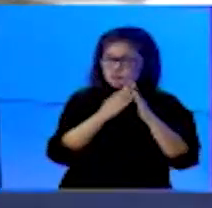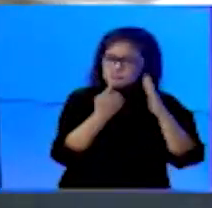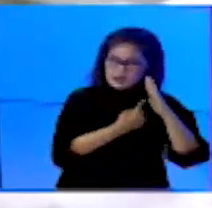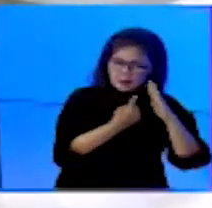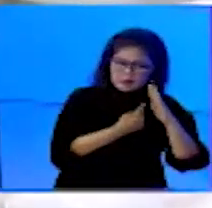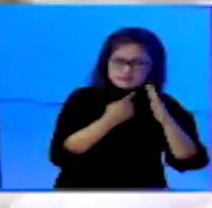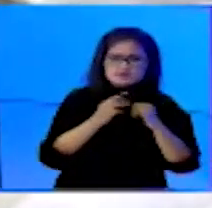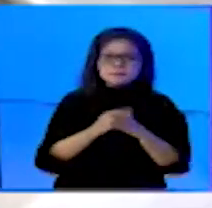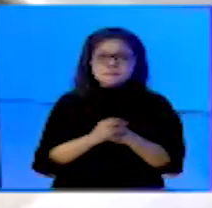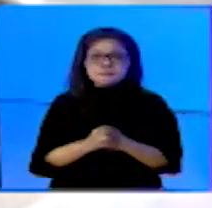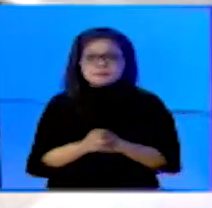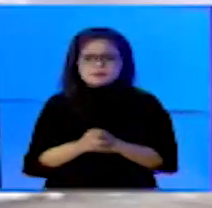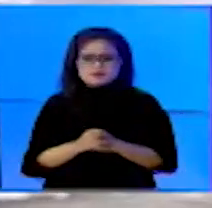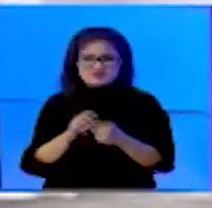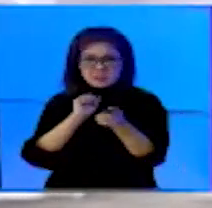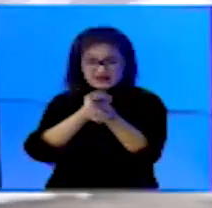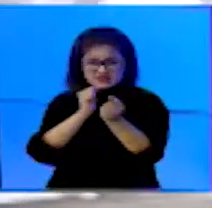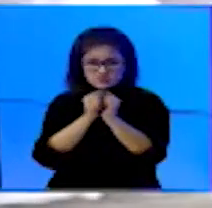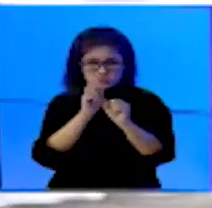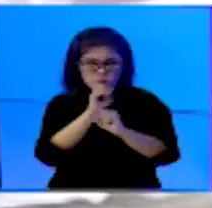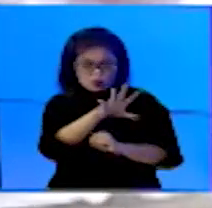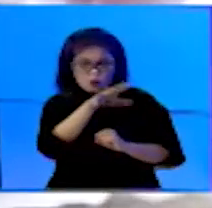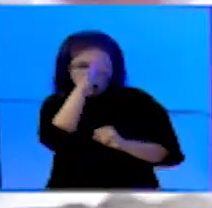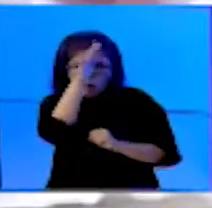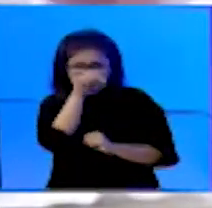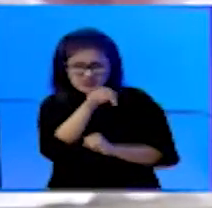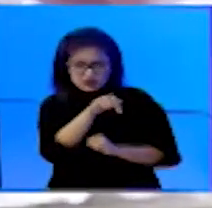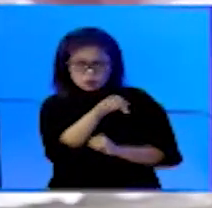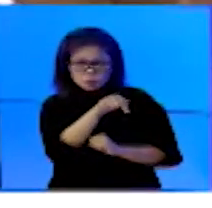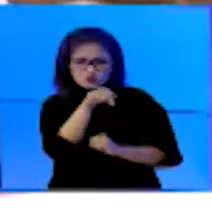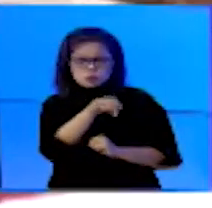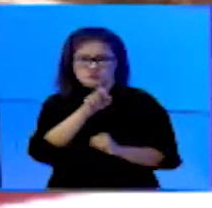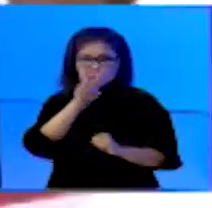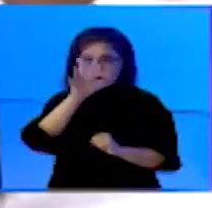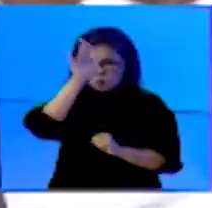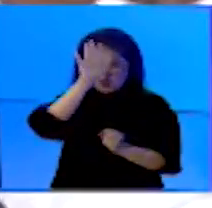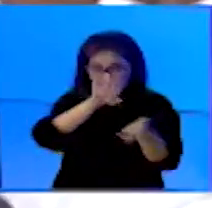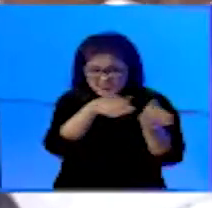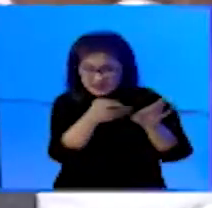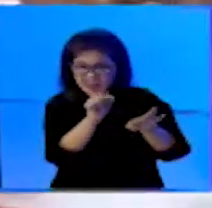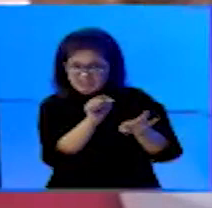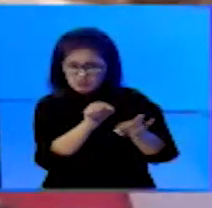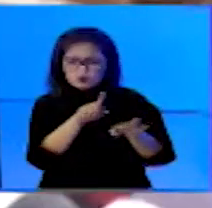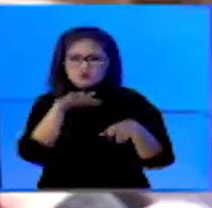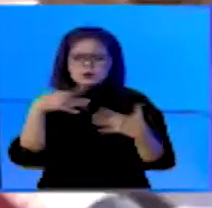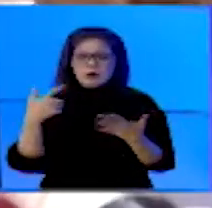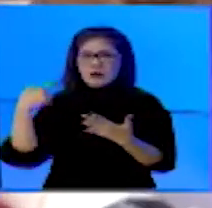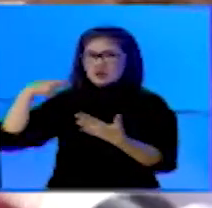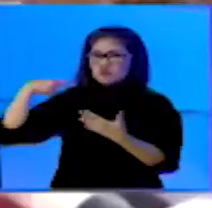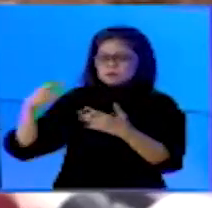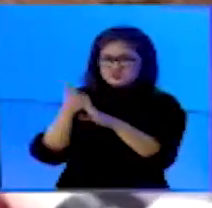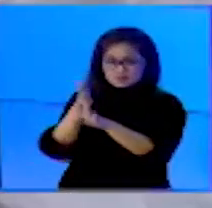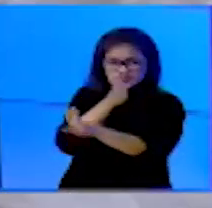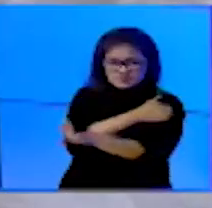dengan adanya kasus lima warga terkonfirmasi covina intim dan 2 telah meninggal dunia Kabupaten nagan raya yang sebelumnya berstatus